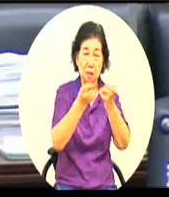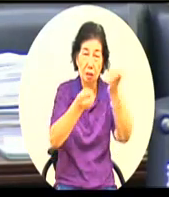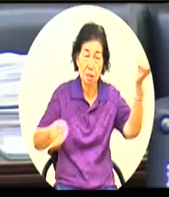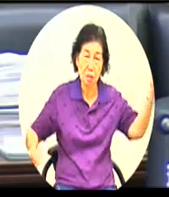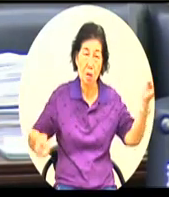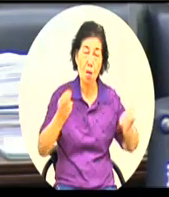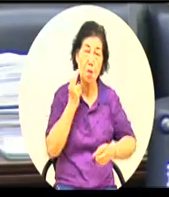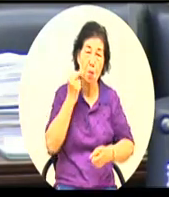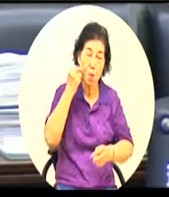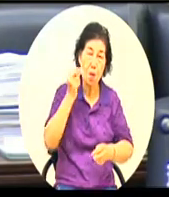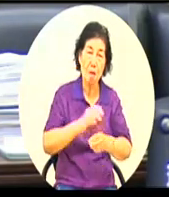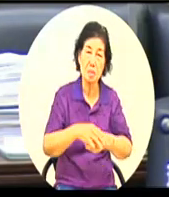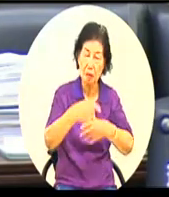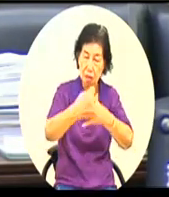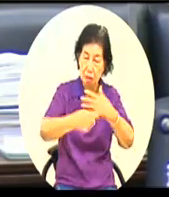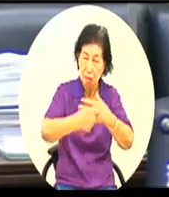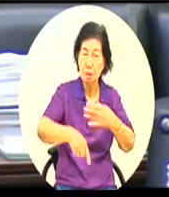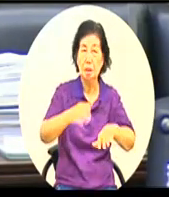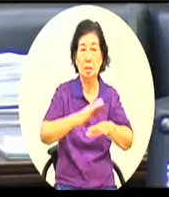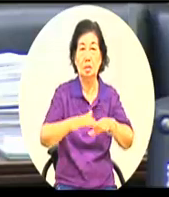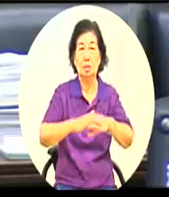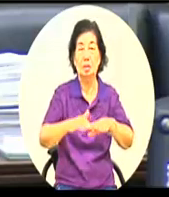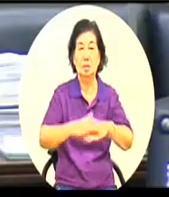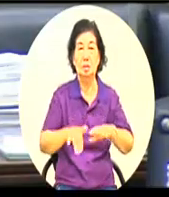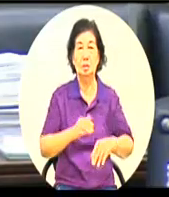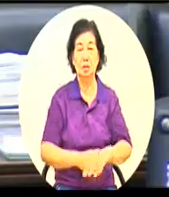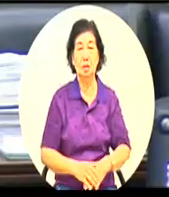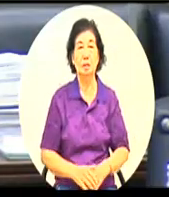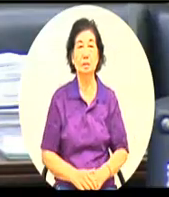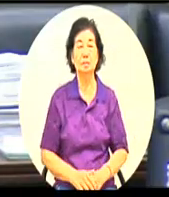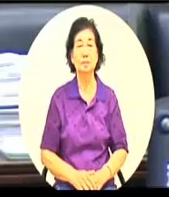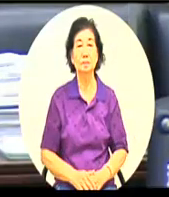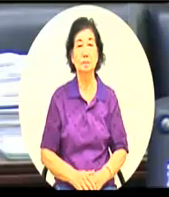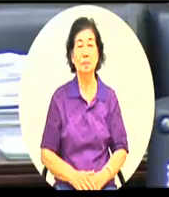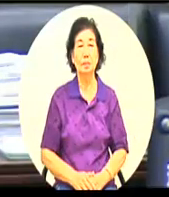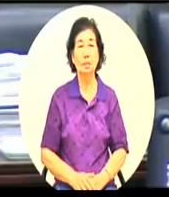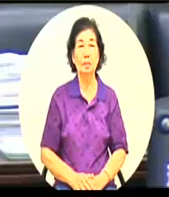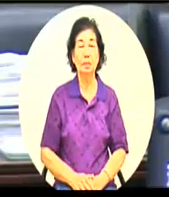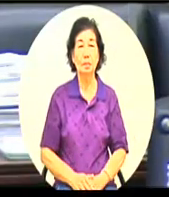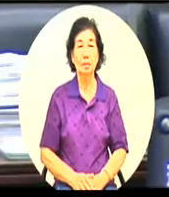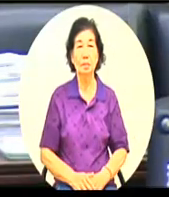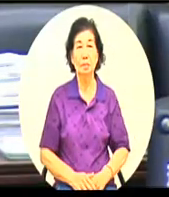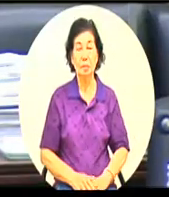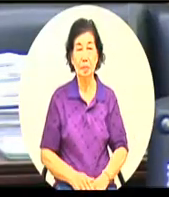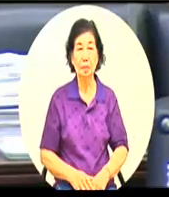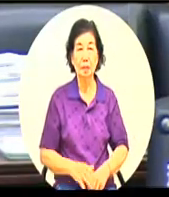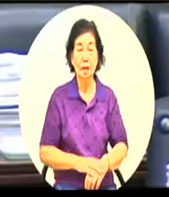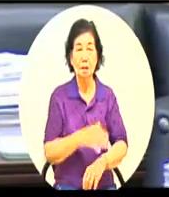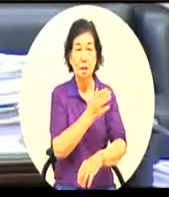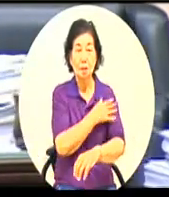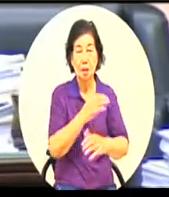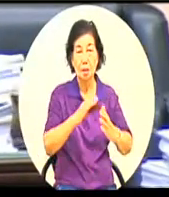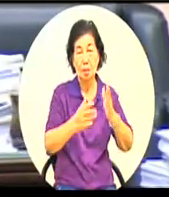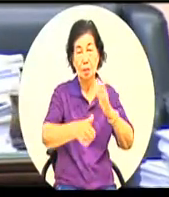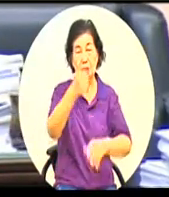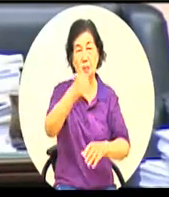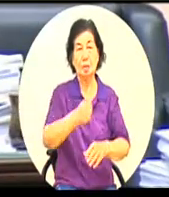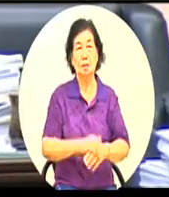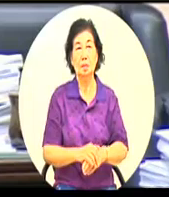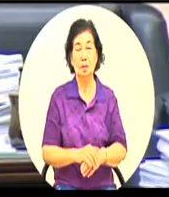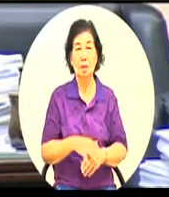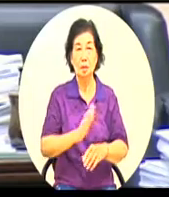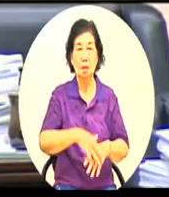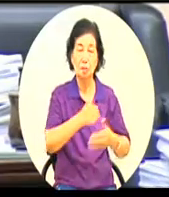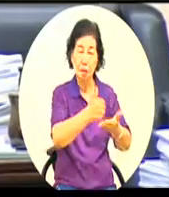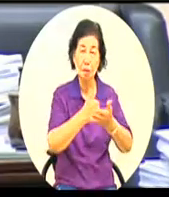可能伤人，也已经扎进人民的心中。 那个陈局长，来，你请你答复